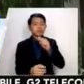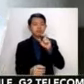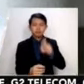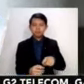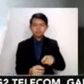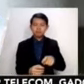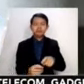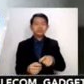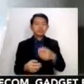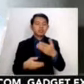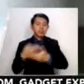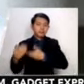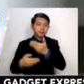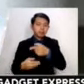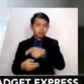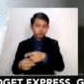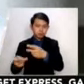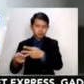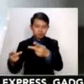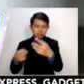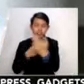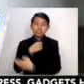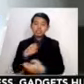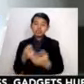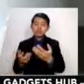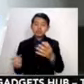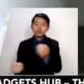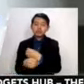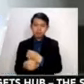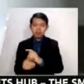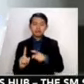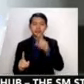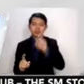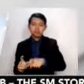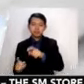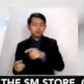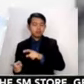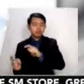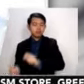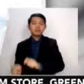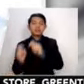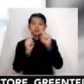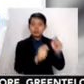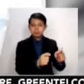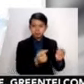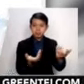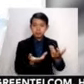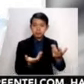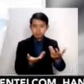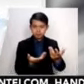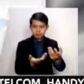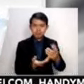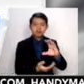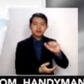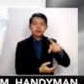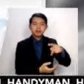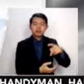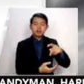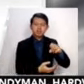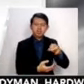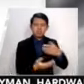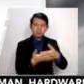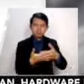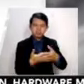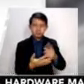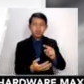siya nag-oopisina. Sabi ng DOJ, ang pinakamalapit na judicial region sa Capas ay ang Valenzuela.